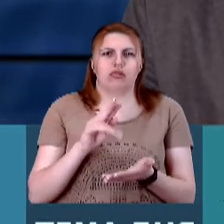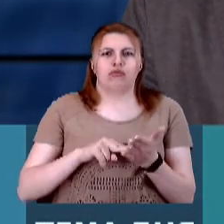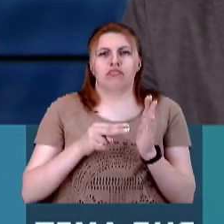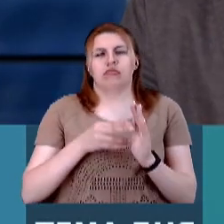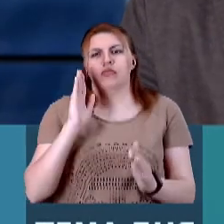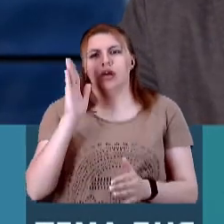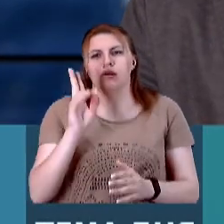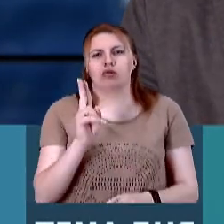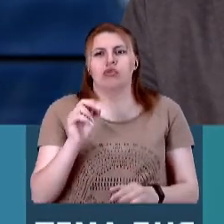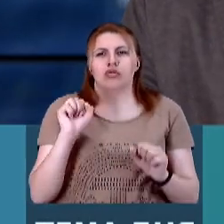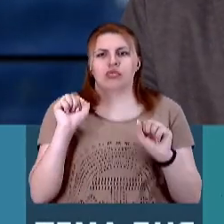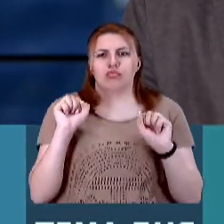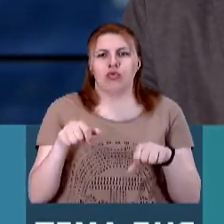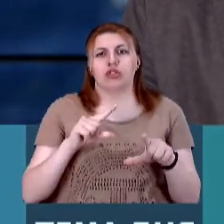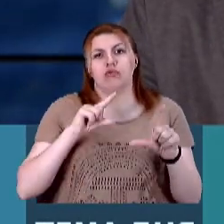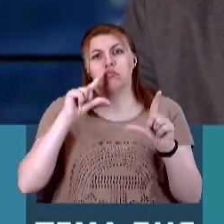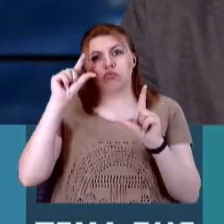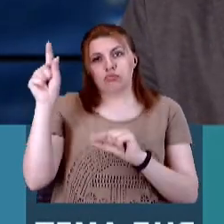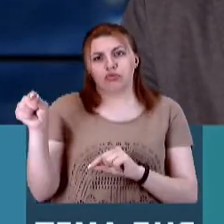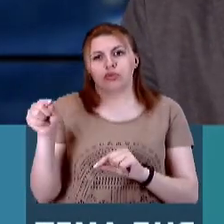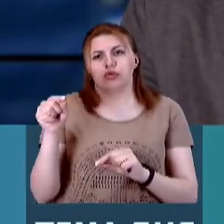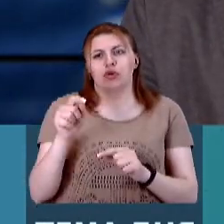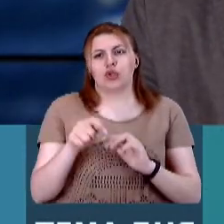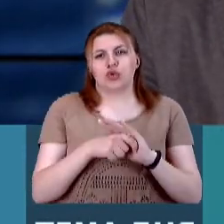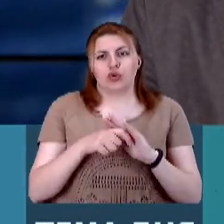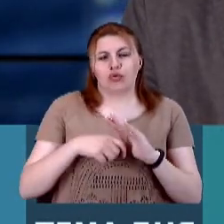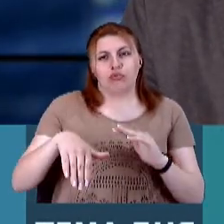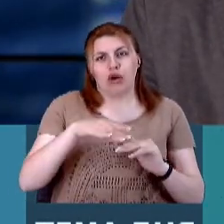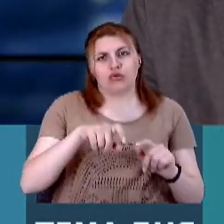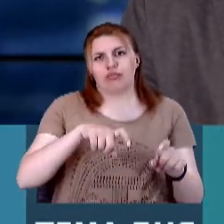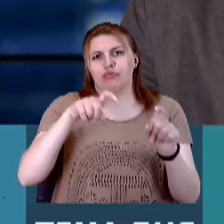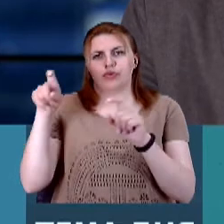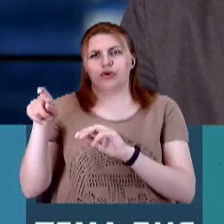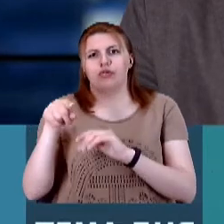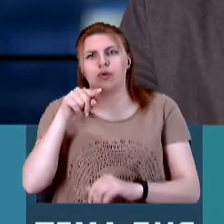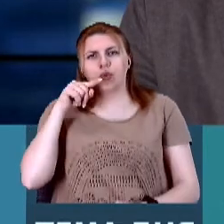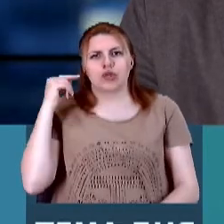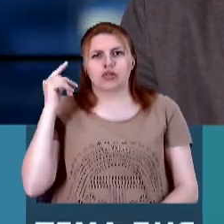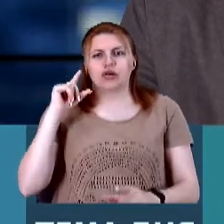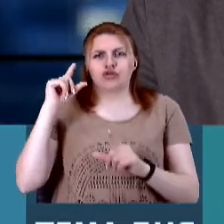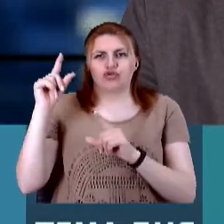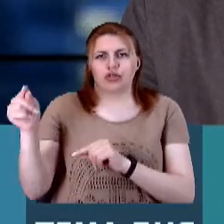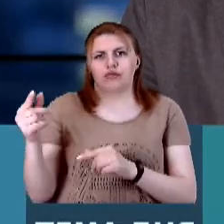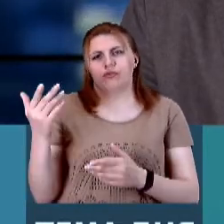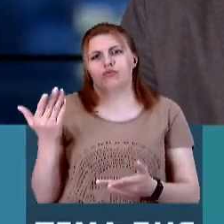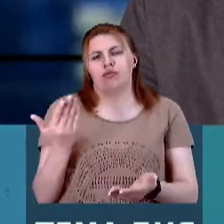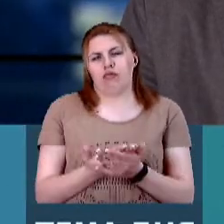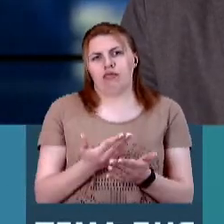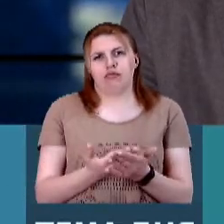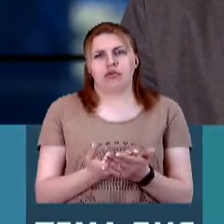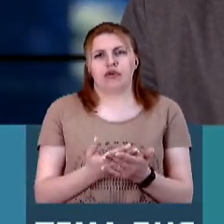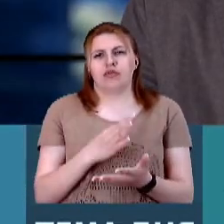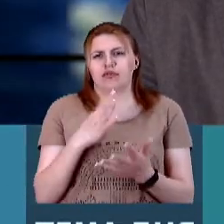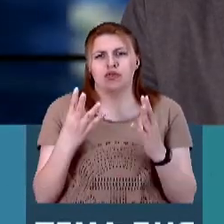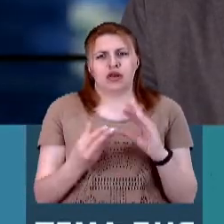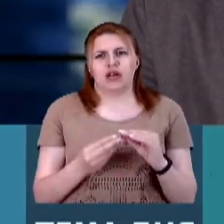може просто виїхати з Донбасу в Росію жити після там якоїсь каденції. От. І мова взагалі тут не